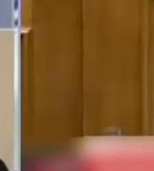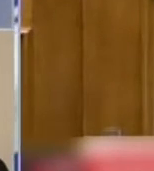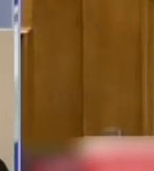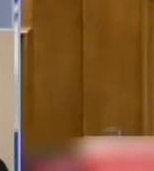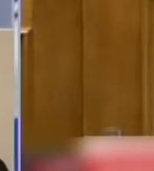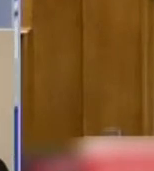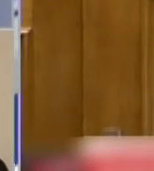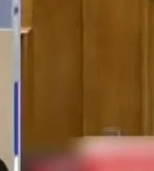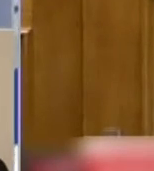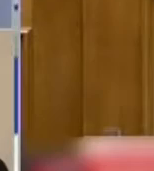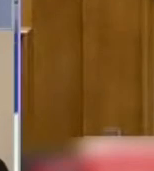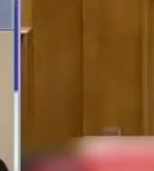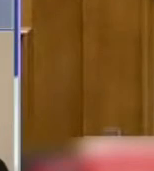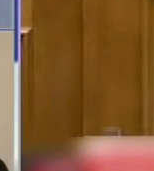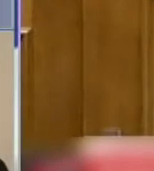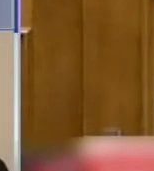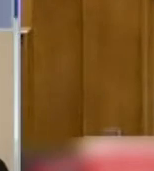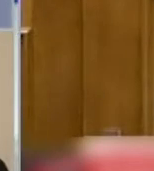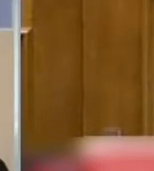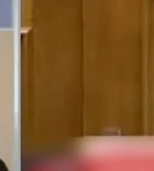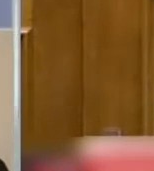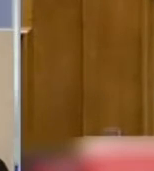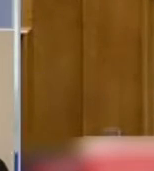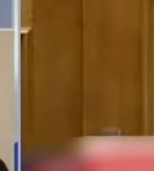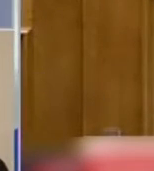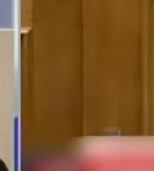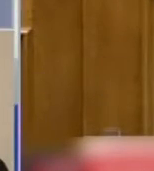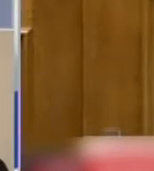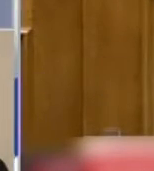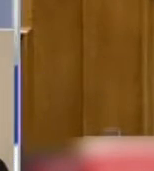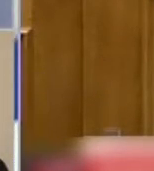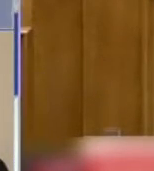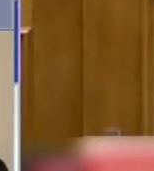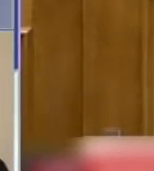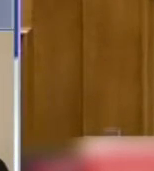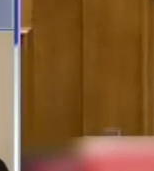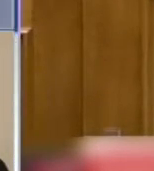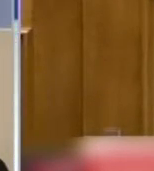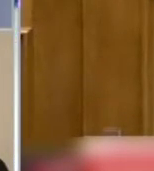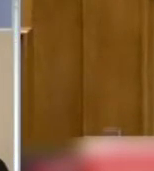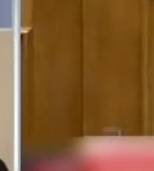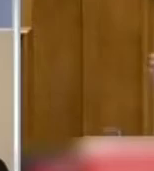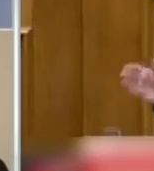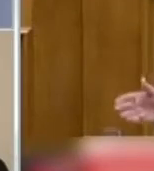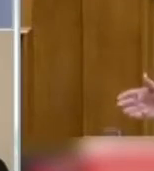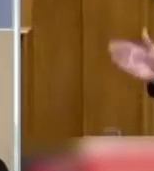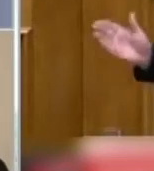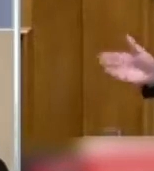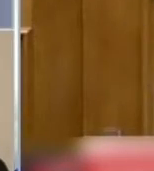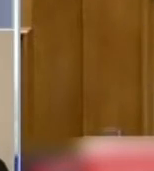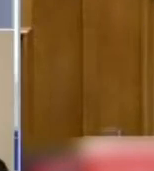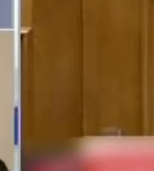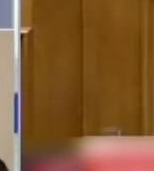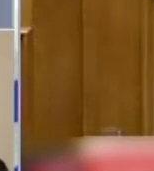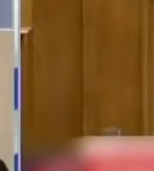πάρει το πολιτικό κόστος τέτοιων αποφάσεων. Εντάξει, αυτές δυστυχώς αν τις είχαν πάρει νωρίτερα μέσα στη μακαριότητα